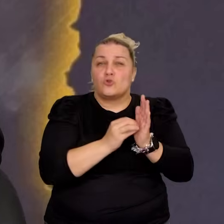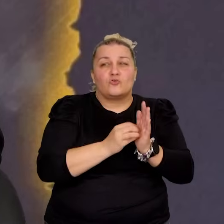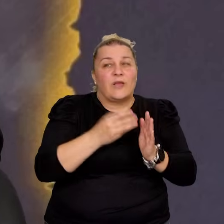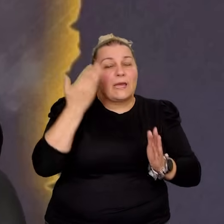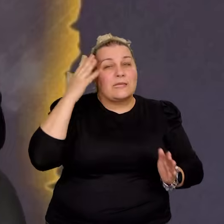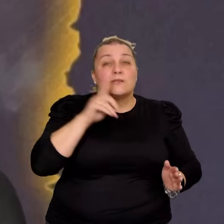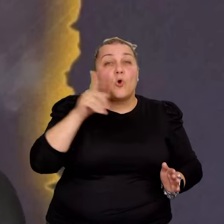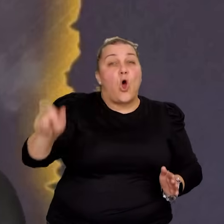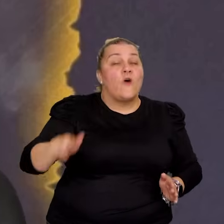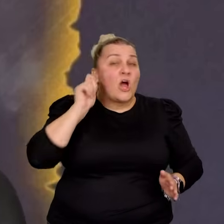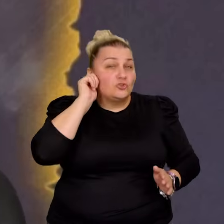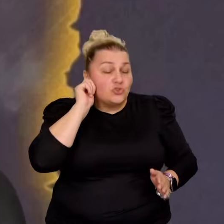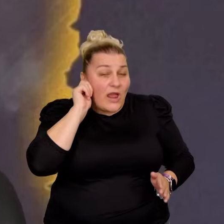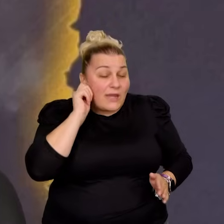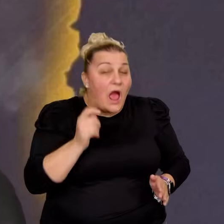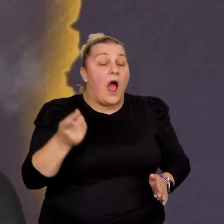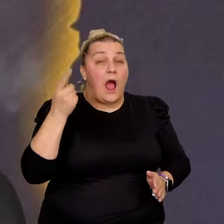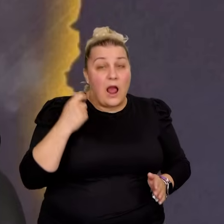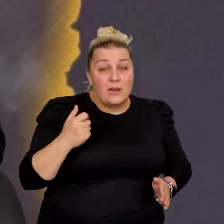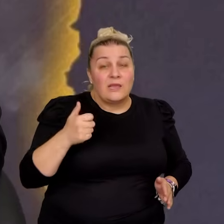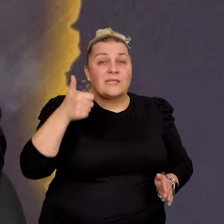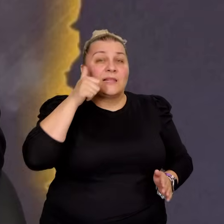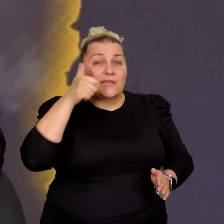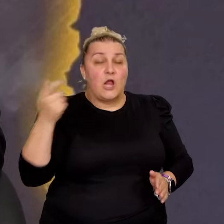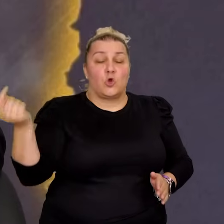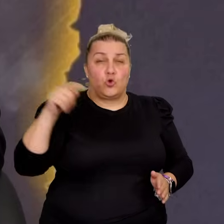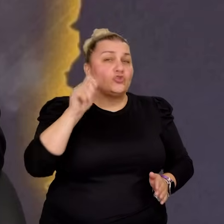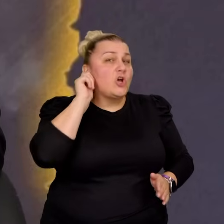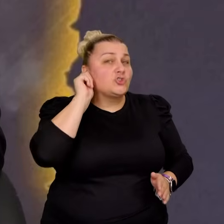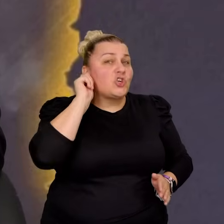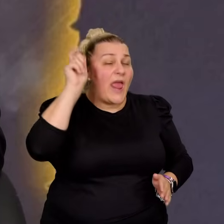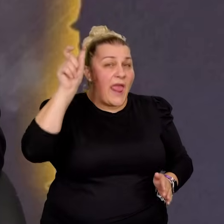premda imam neke spoznaje. Jedan dan je došla žena